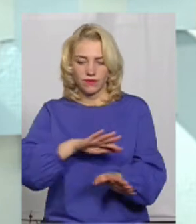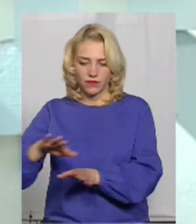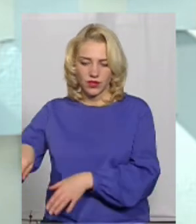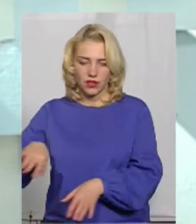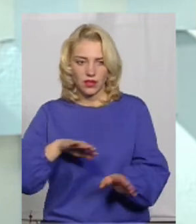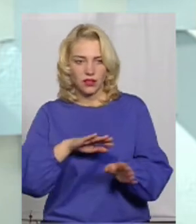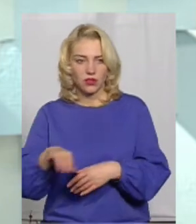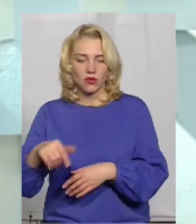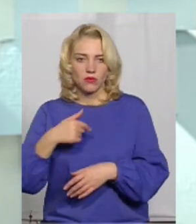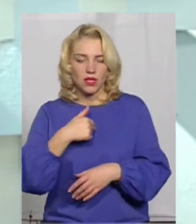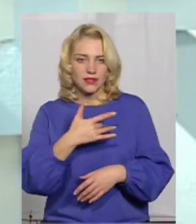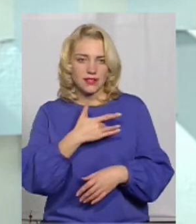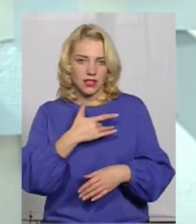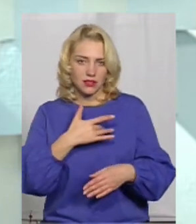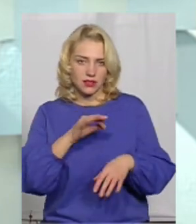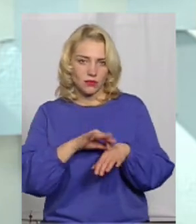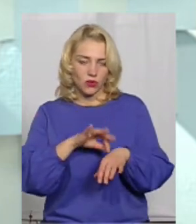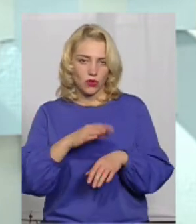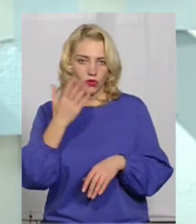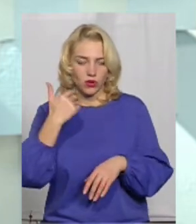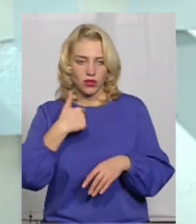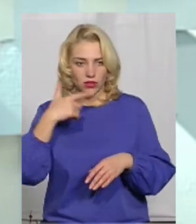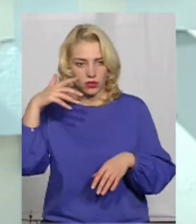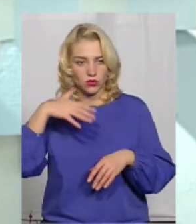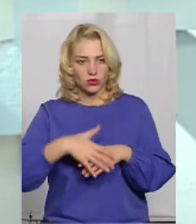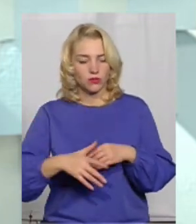У мене серце крається, коли я розумію, що